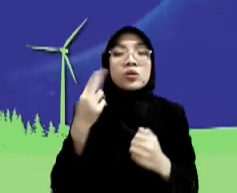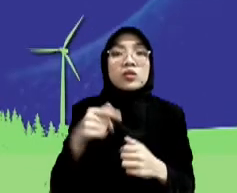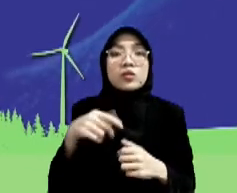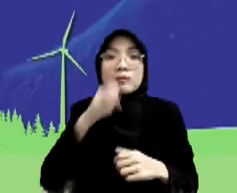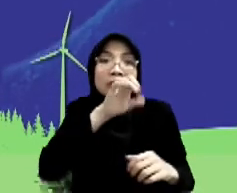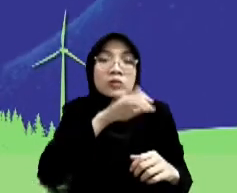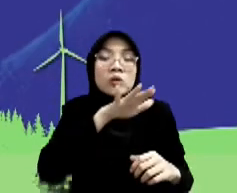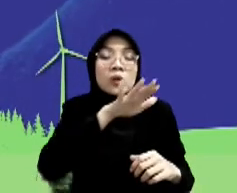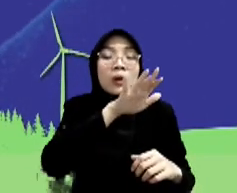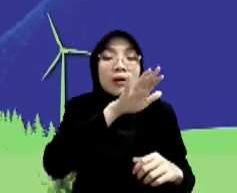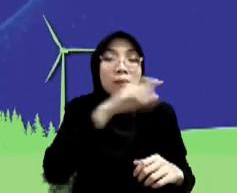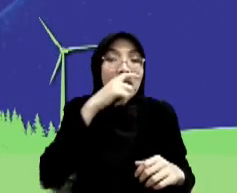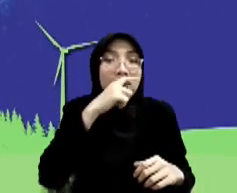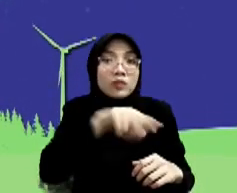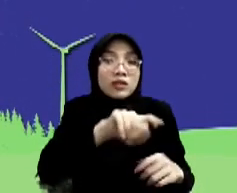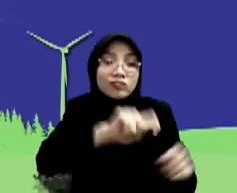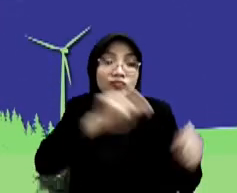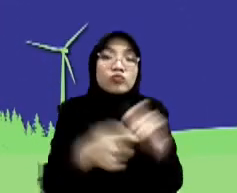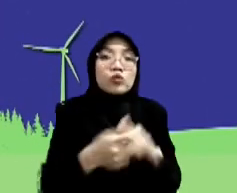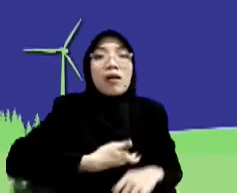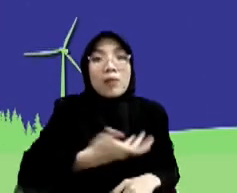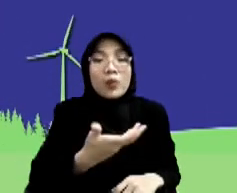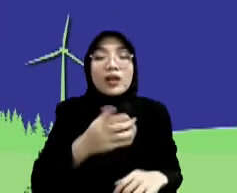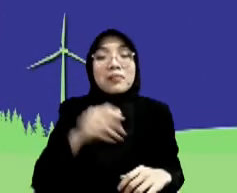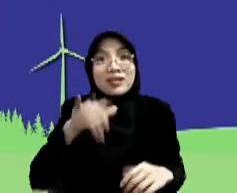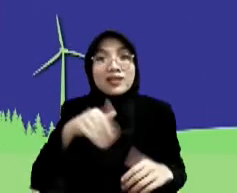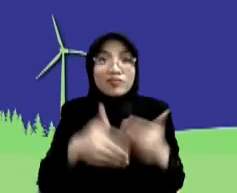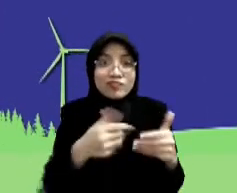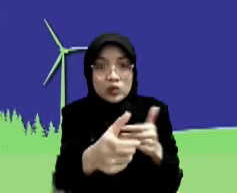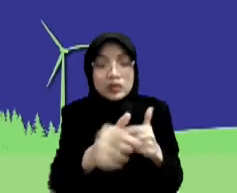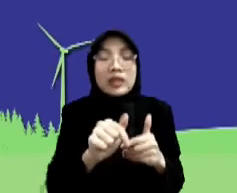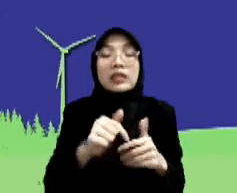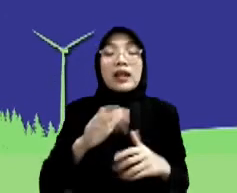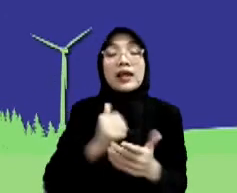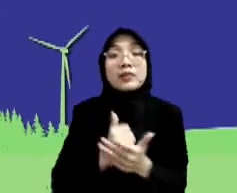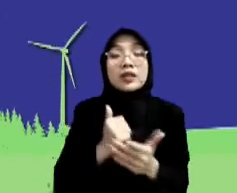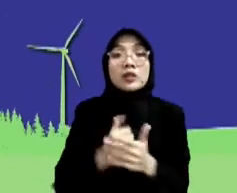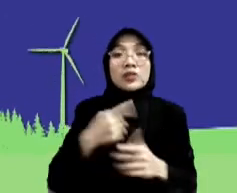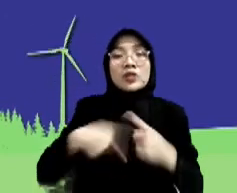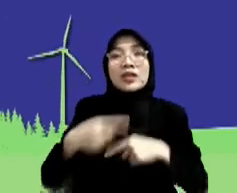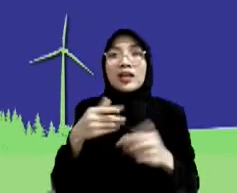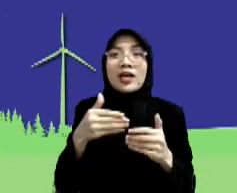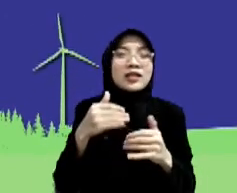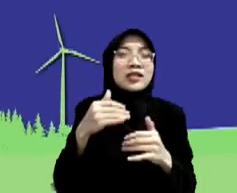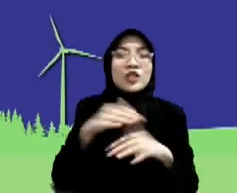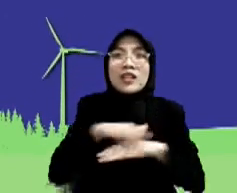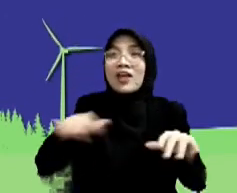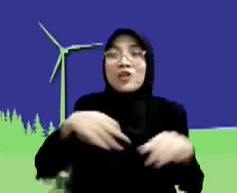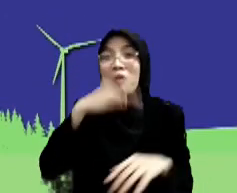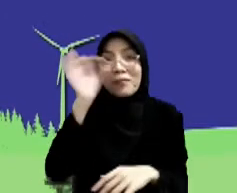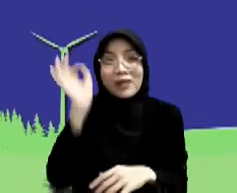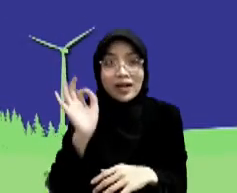to Transition dan hal-hal seperti itu So it's a never ending storying never ending